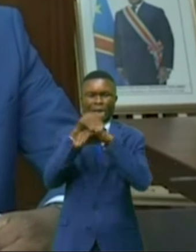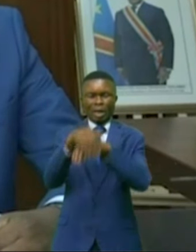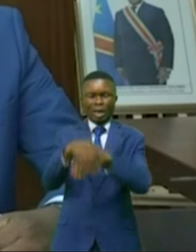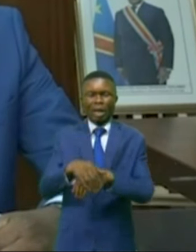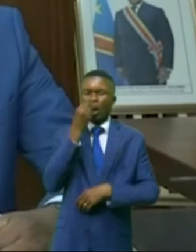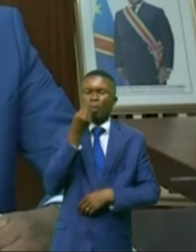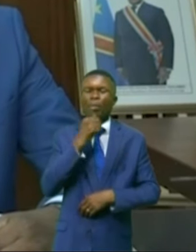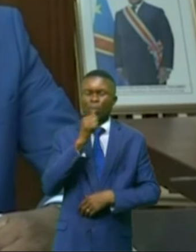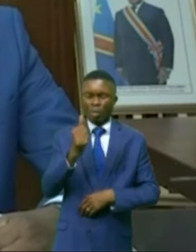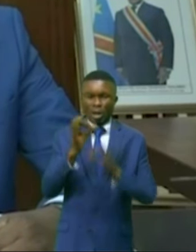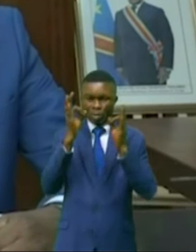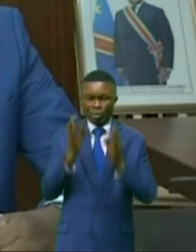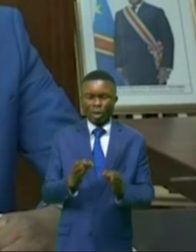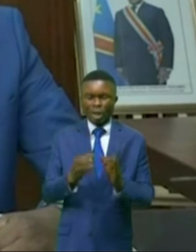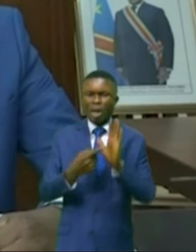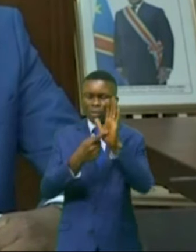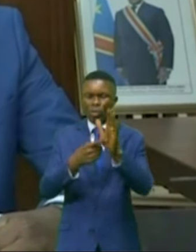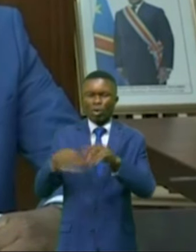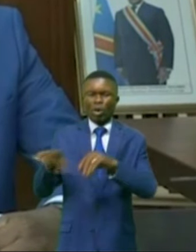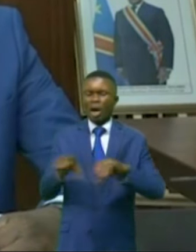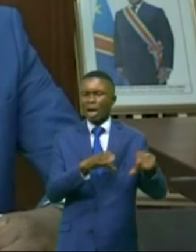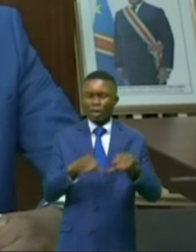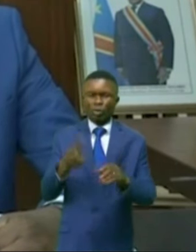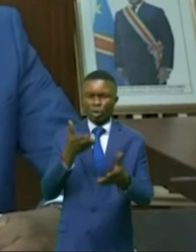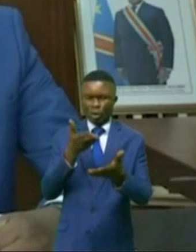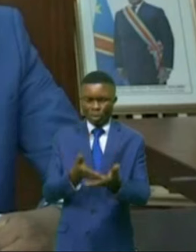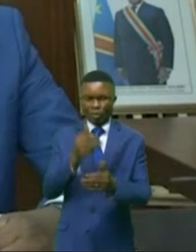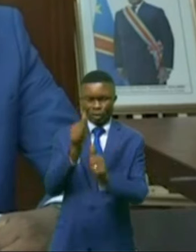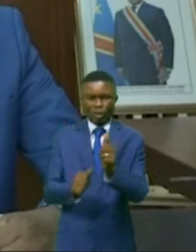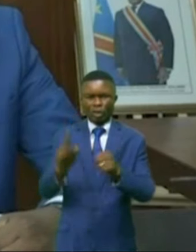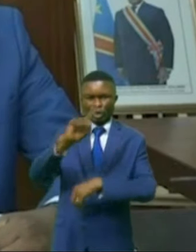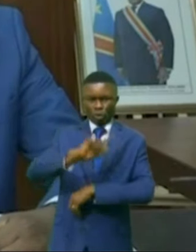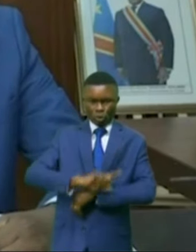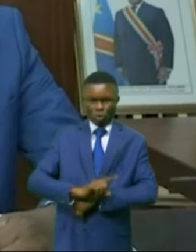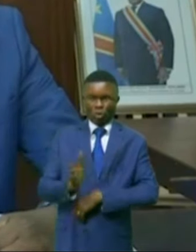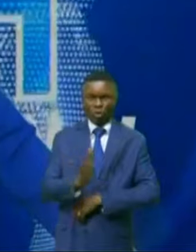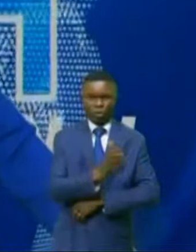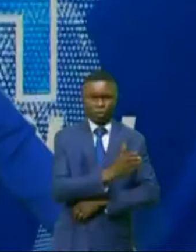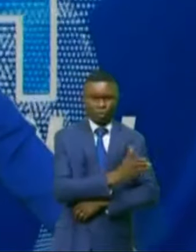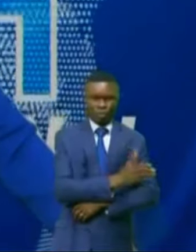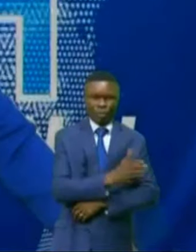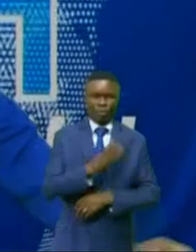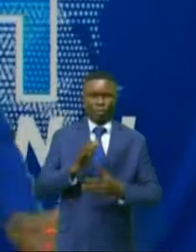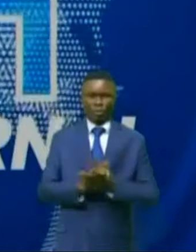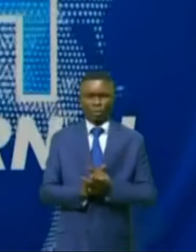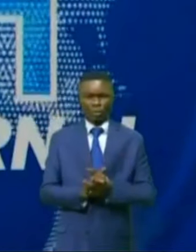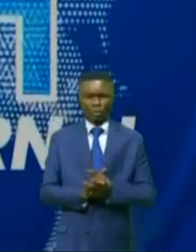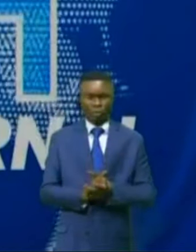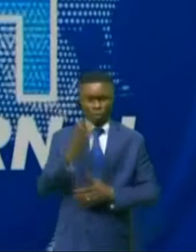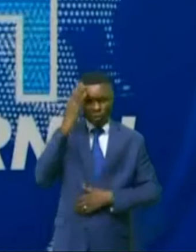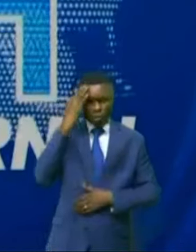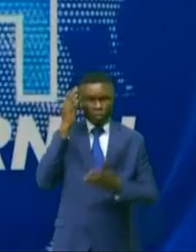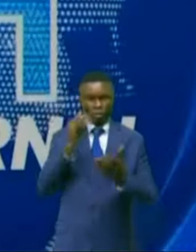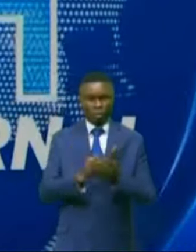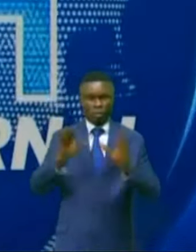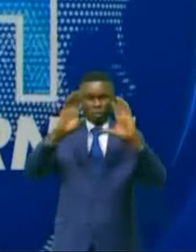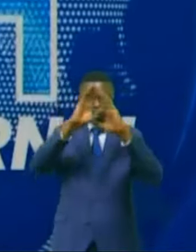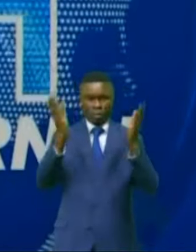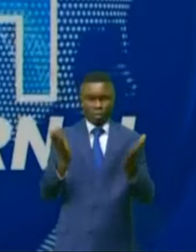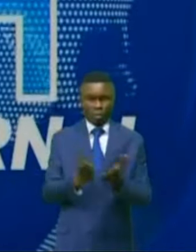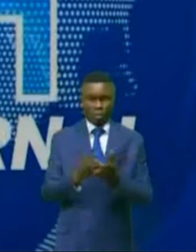parole, mais plus se traduire dans les actions quotidiennes. Sachez également que la